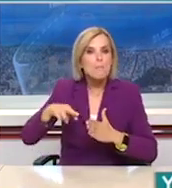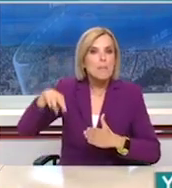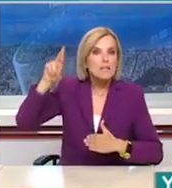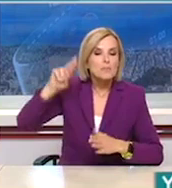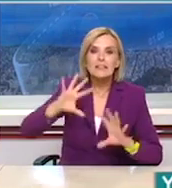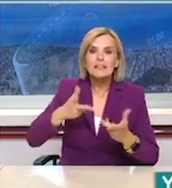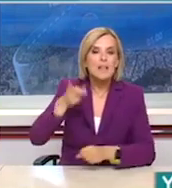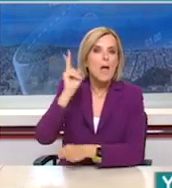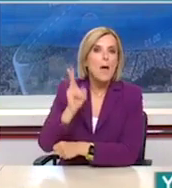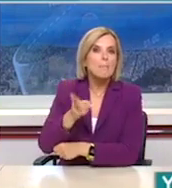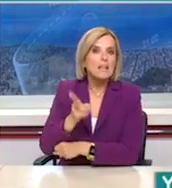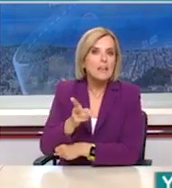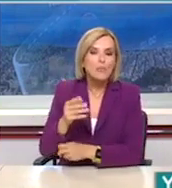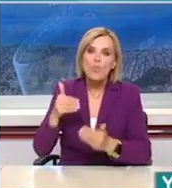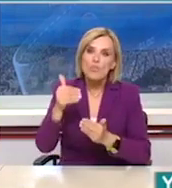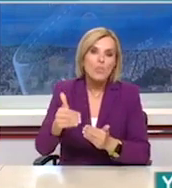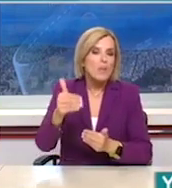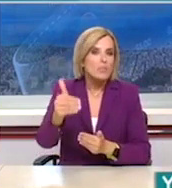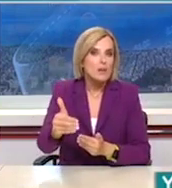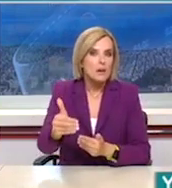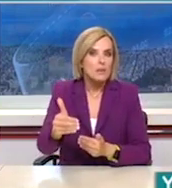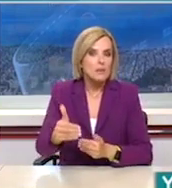σε κίνδυνο την καλή μας πορεία?